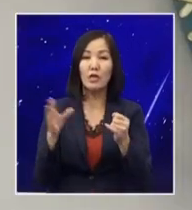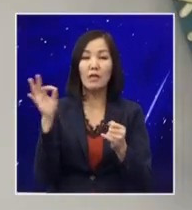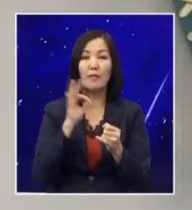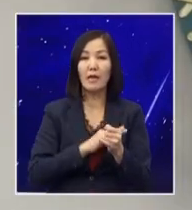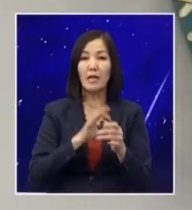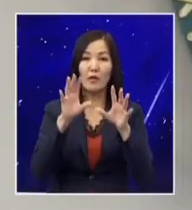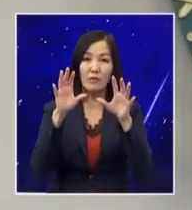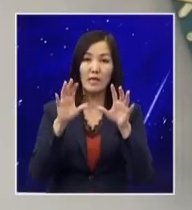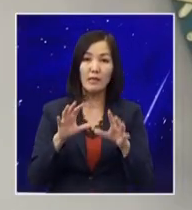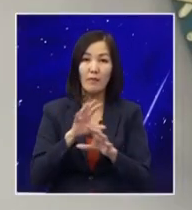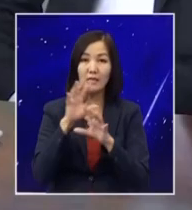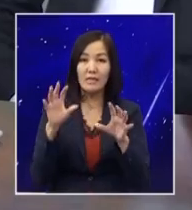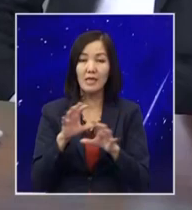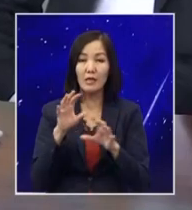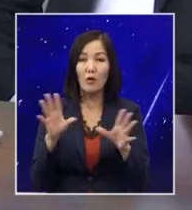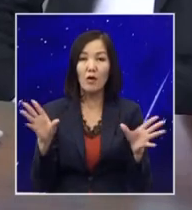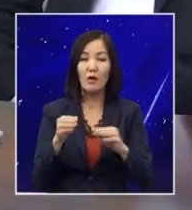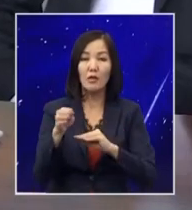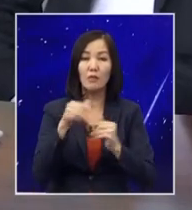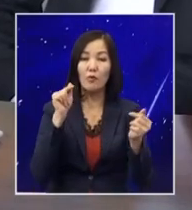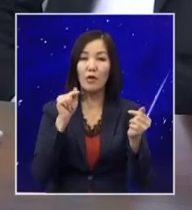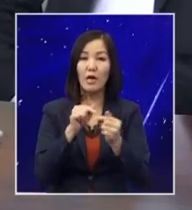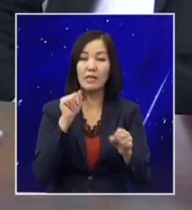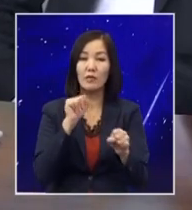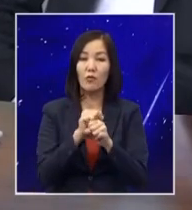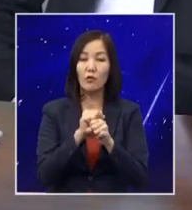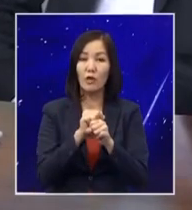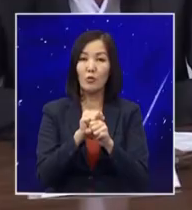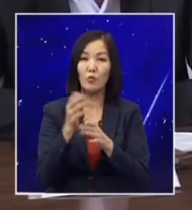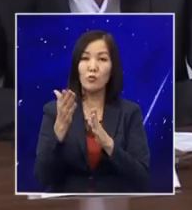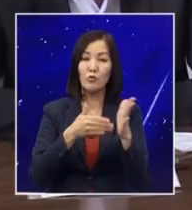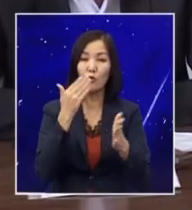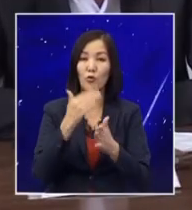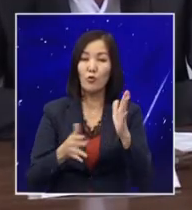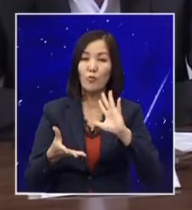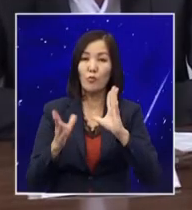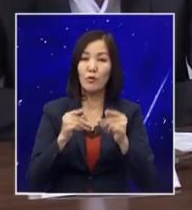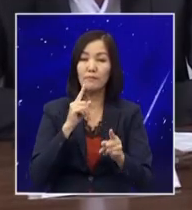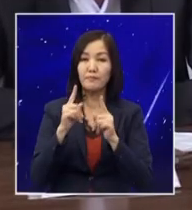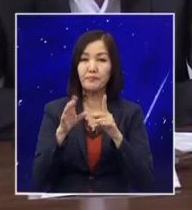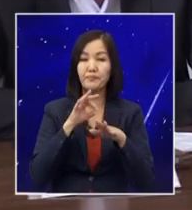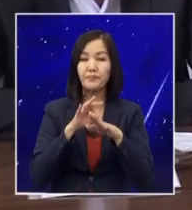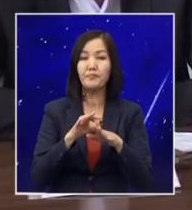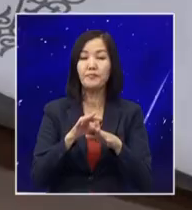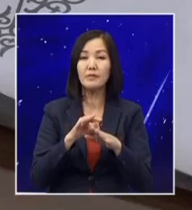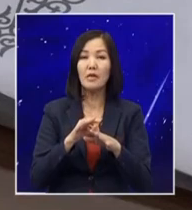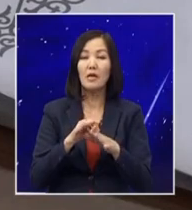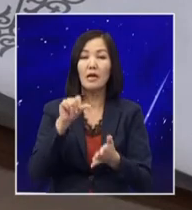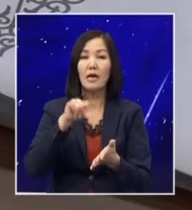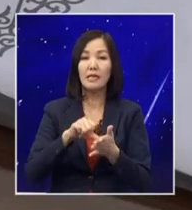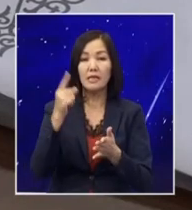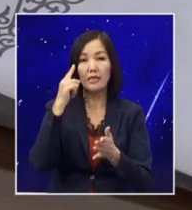жер заңнамасын сақтау және сыбайлас жемқорлыққа қарсы мәселелерді жою бойынша кеңес өткізді. Жиналғандар пікір